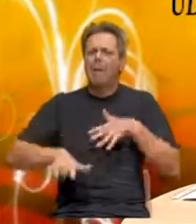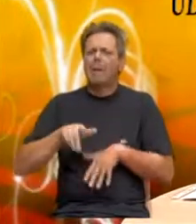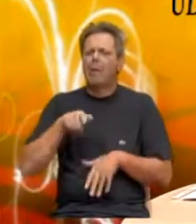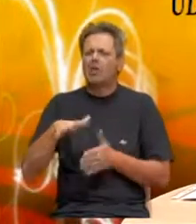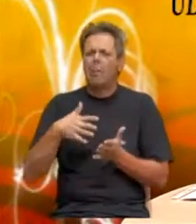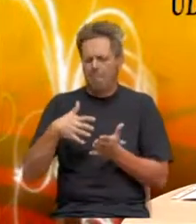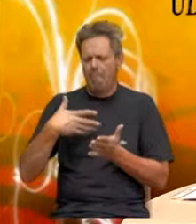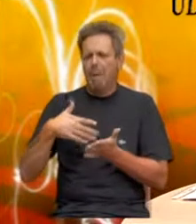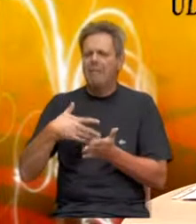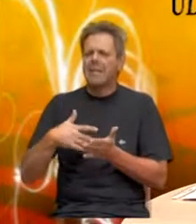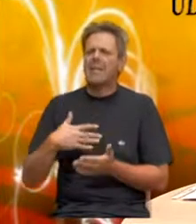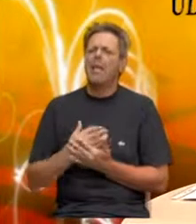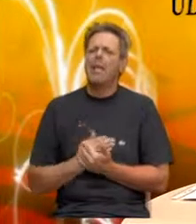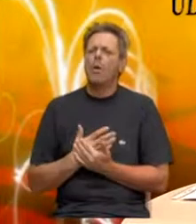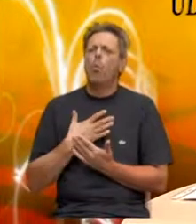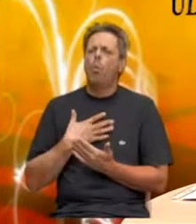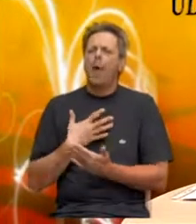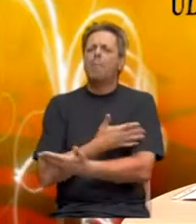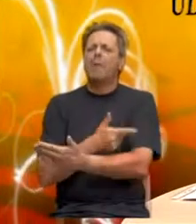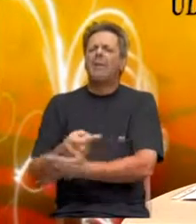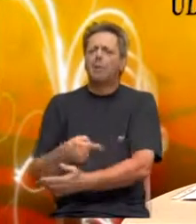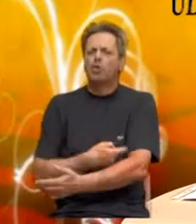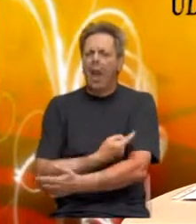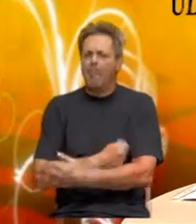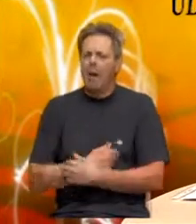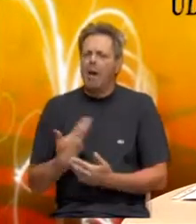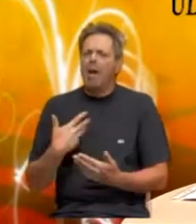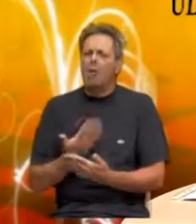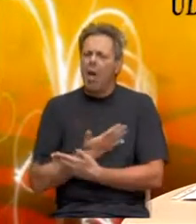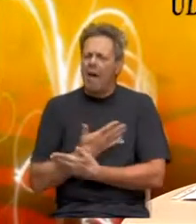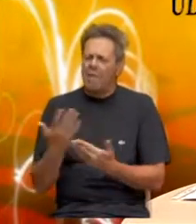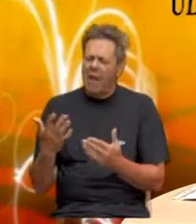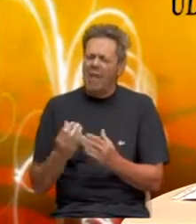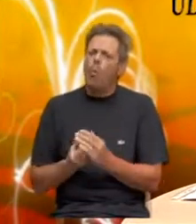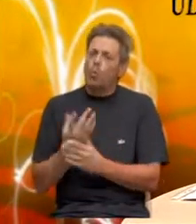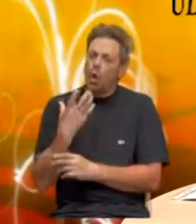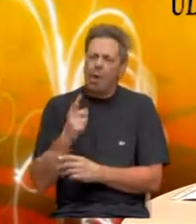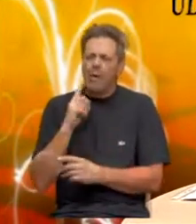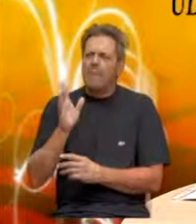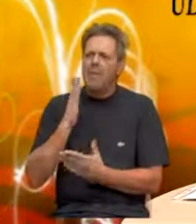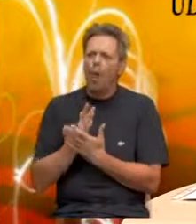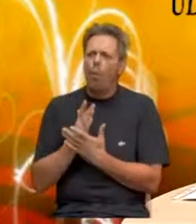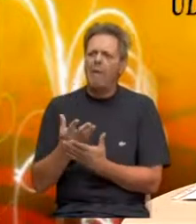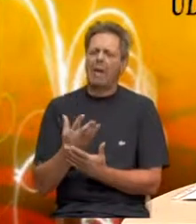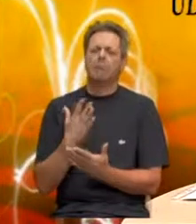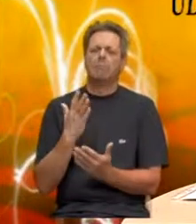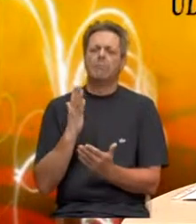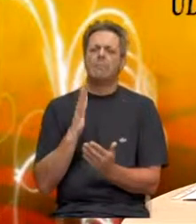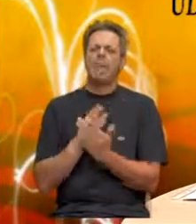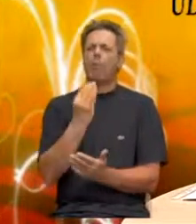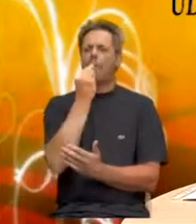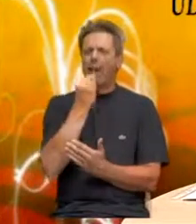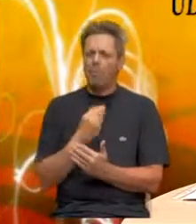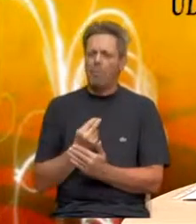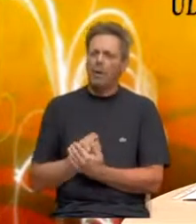masti u krvnim žilama, koja je jako veliki uzrok i nije uvijek baš prehranom, nego